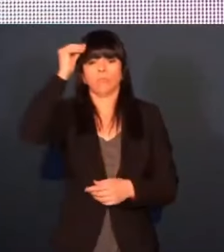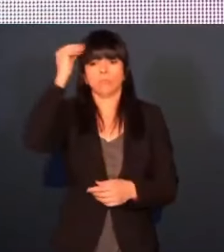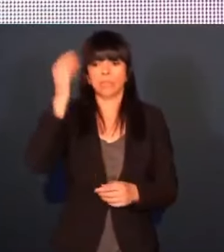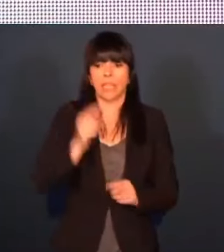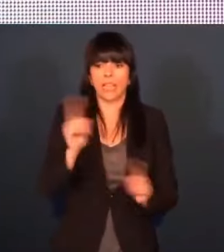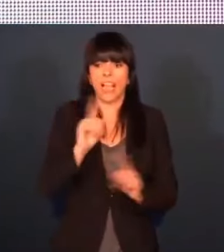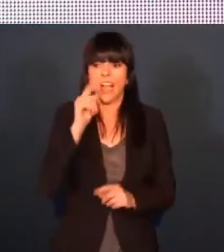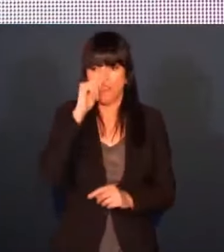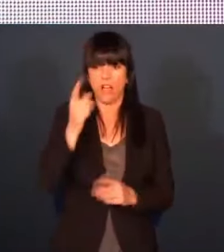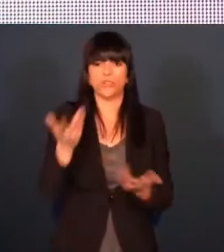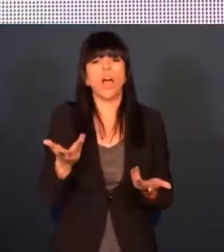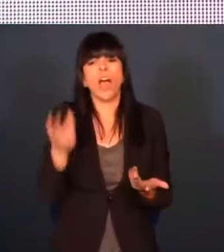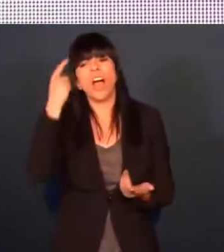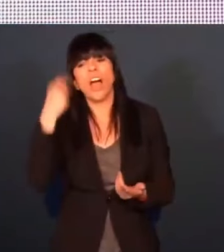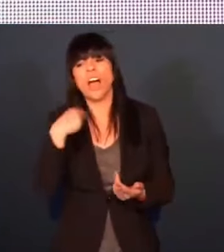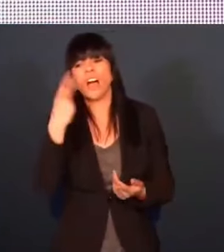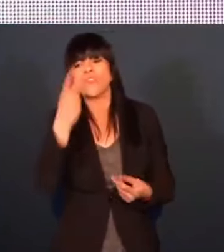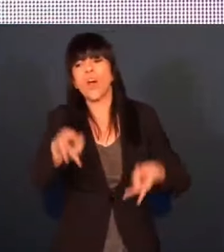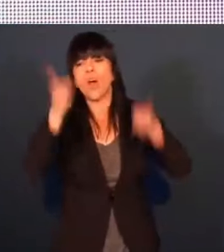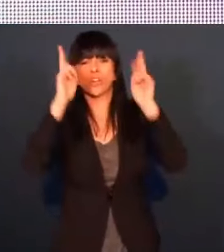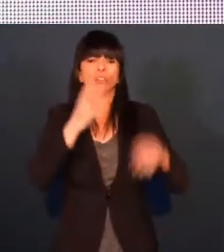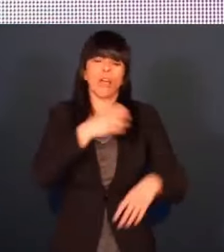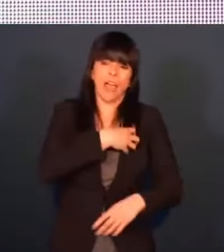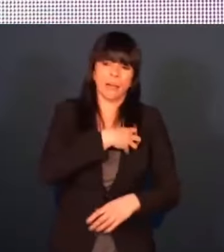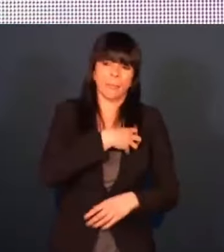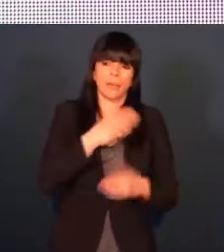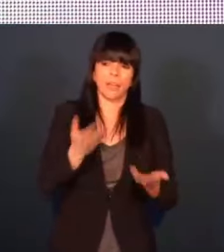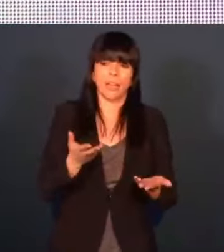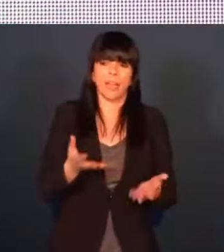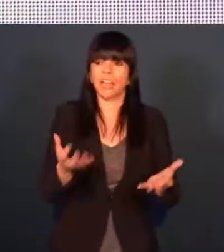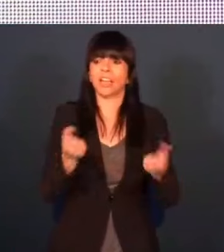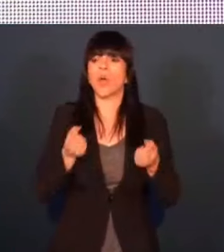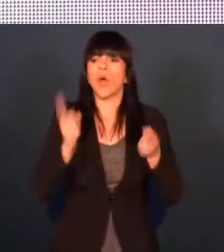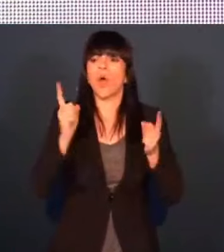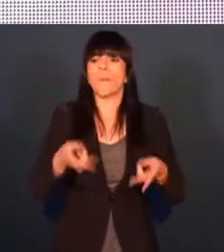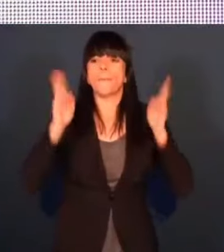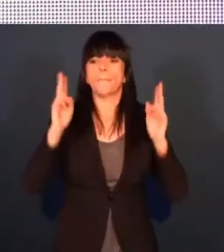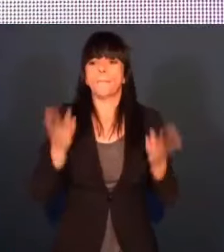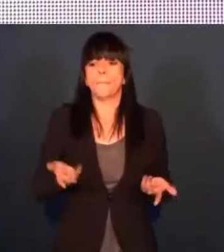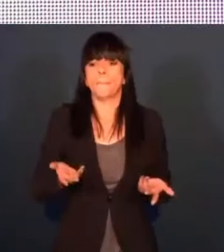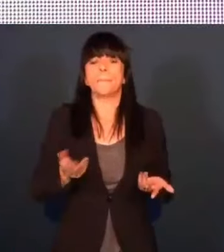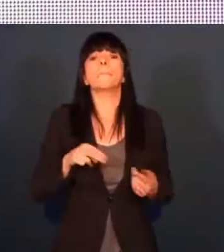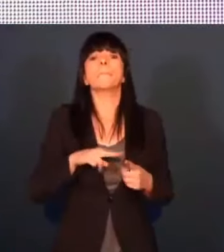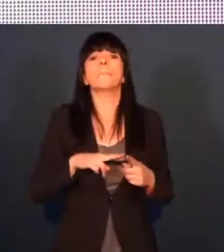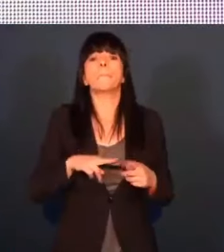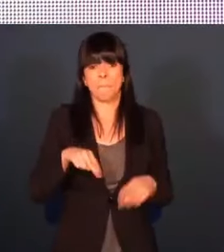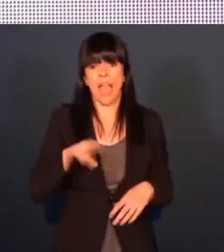Видяхме, че решенията в ГЕРБ ги взема Пеевски. И това трябва да бъде ясно.